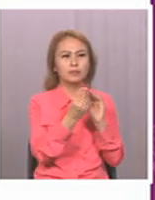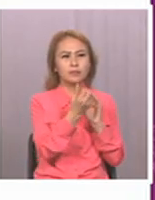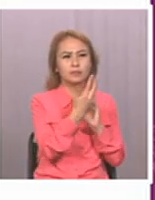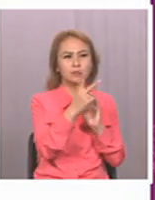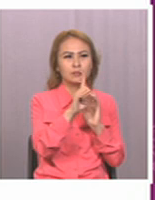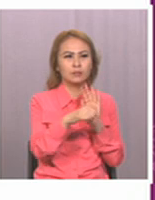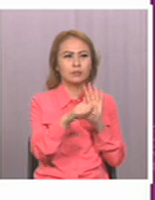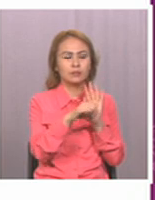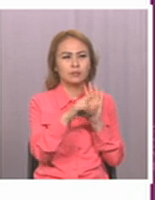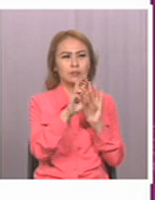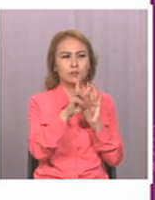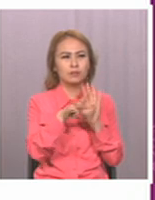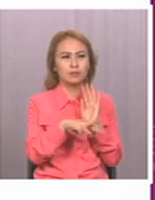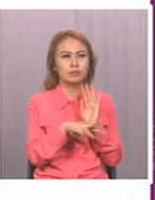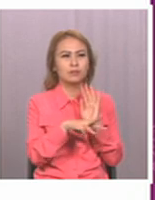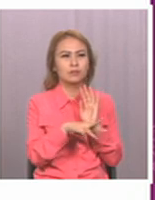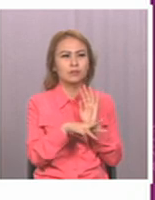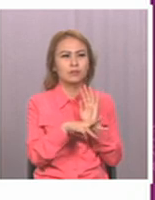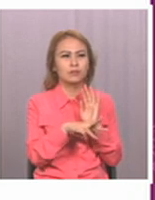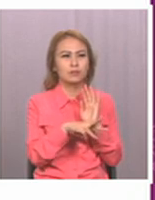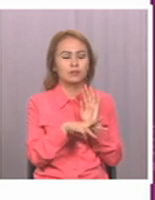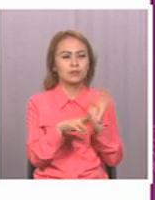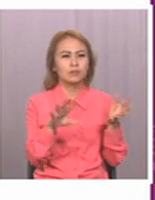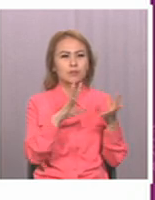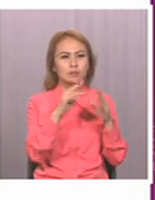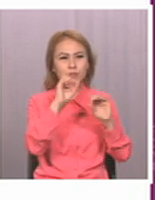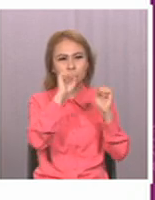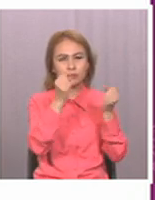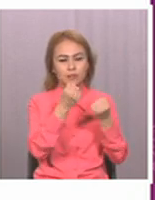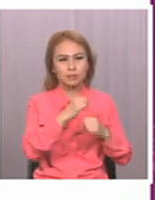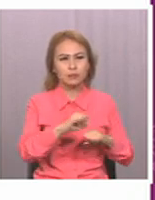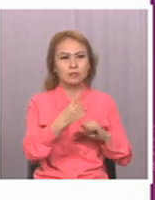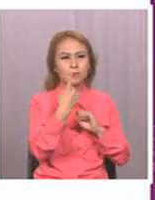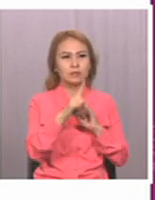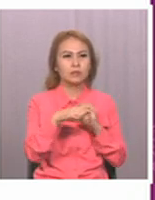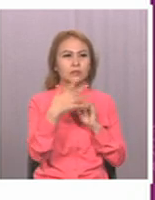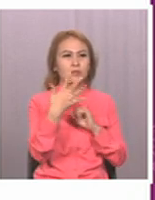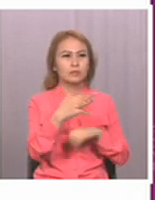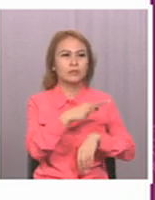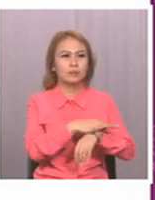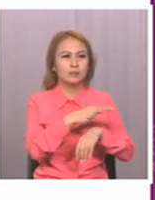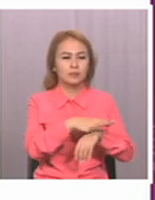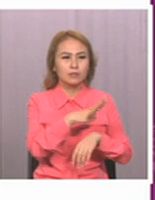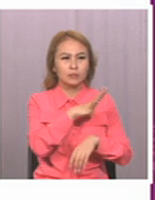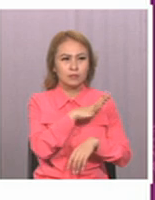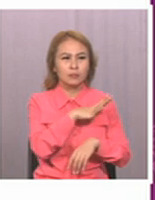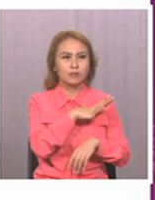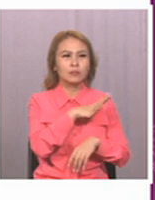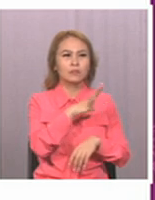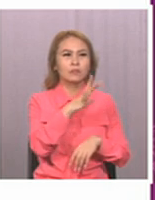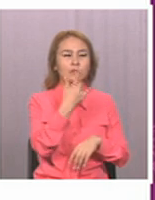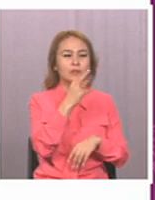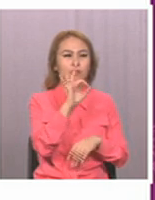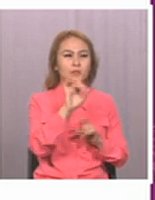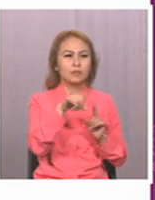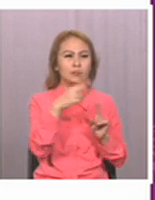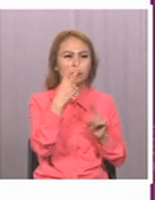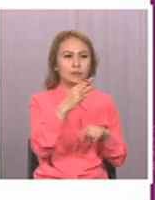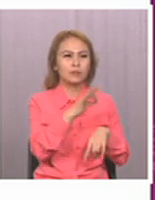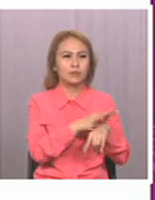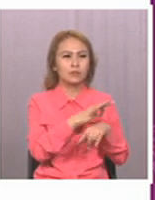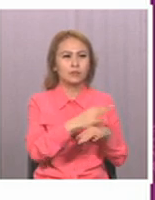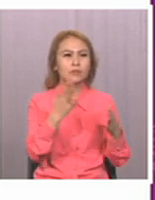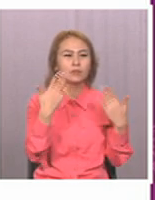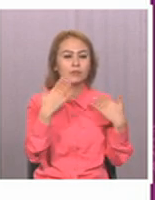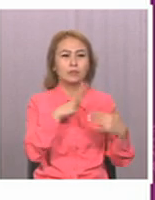13.6 км сағат жылдамдықпен 1.5 сағат тас жолмен жүріп, 0.2 сағат